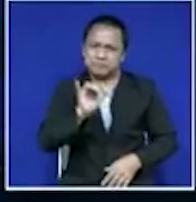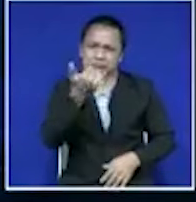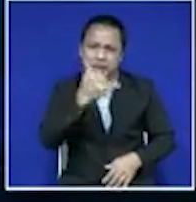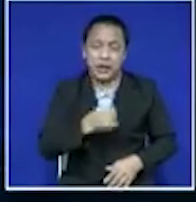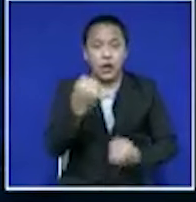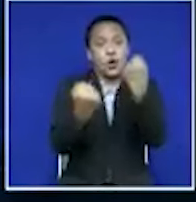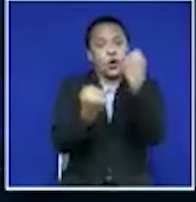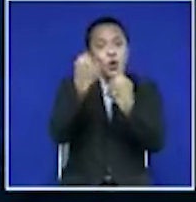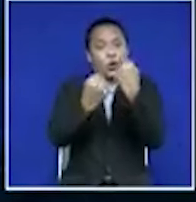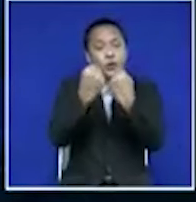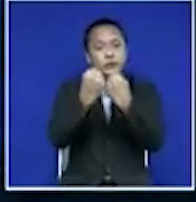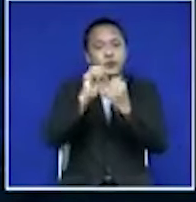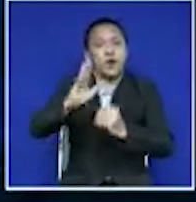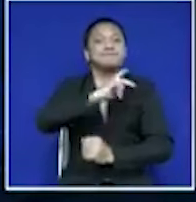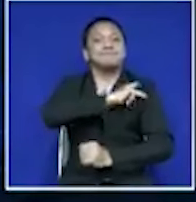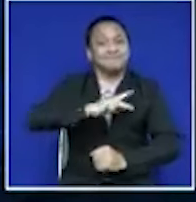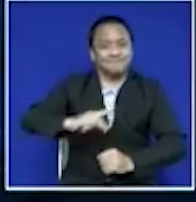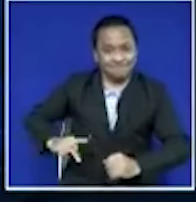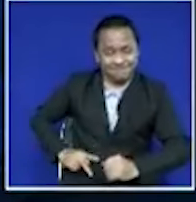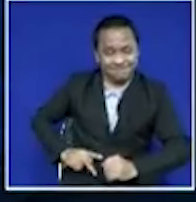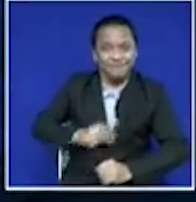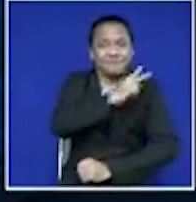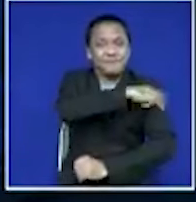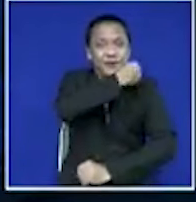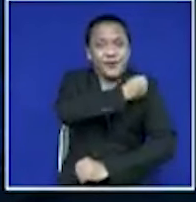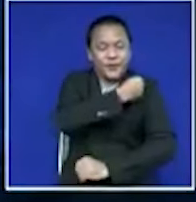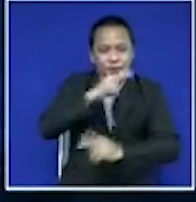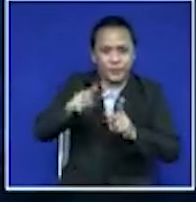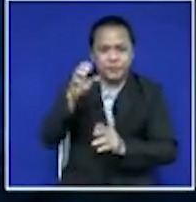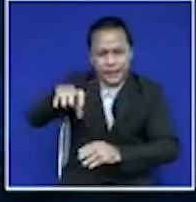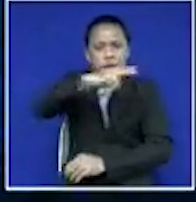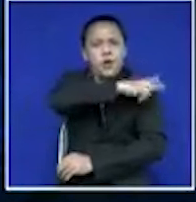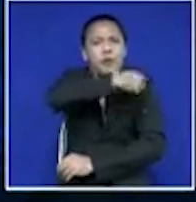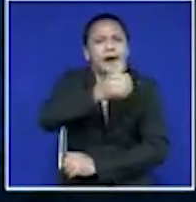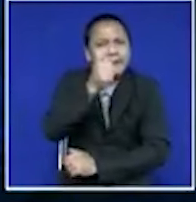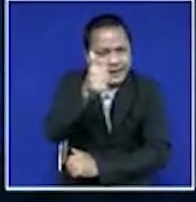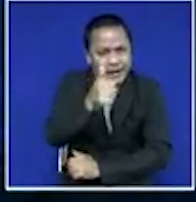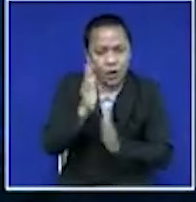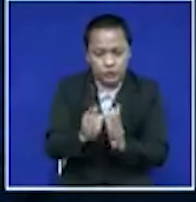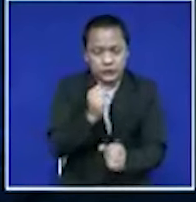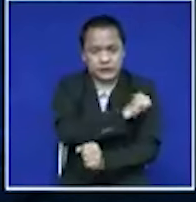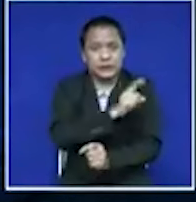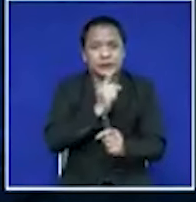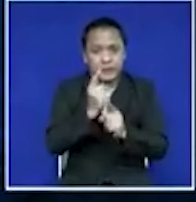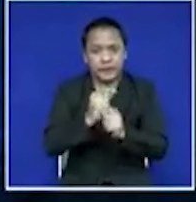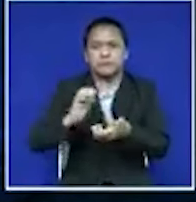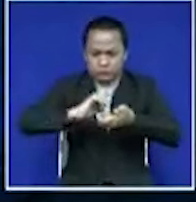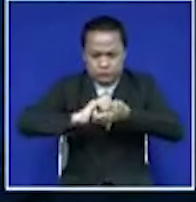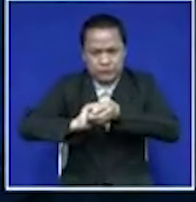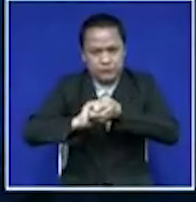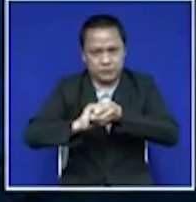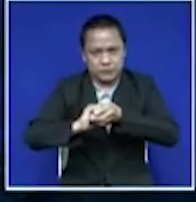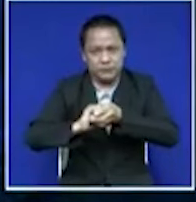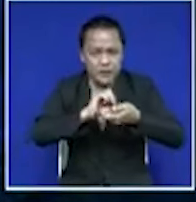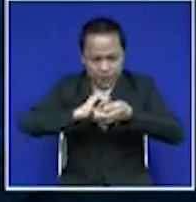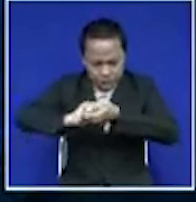ถพระราชทานเข้าไปหรือจะไปที่โรงพยาบาลหรือจะมีเจ้าหน้าที่ไปท่านให้ความร่วมมือด้วยนะครับนี่